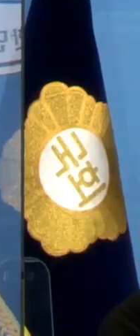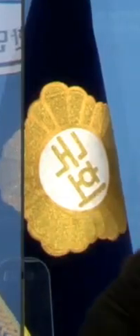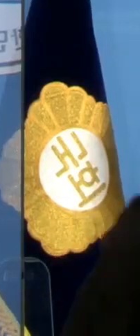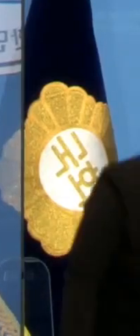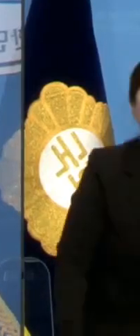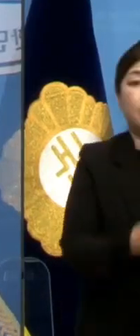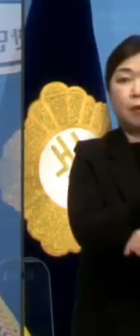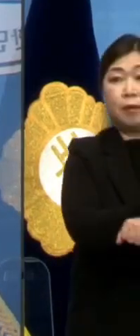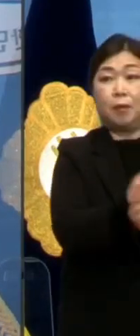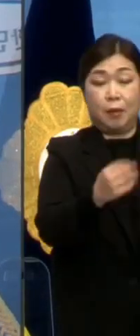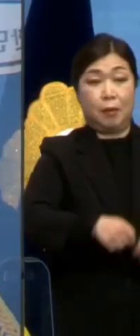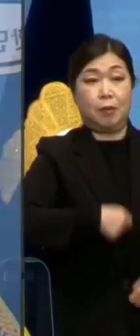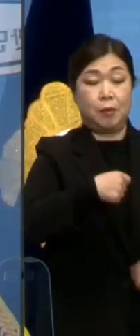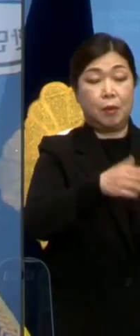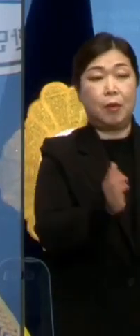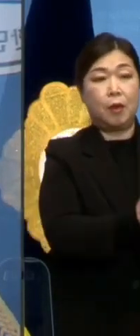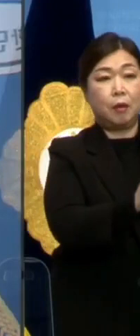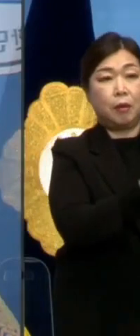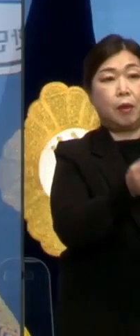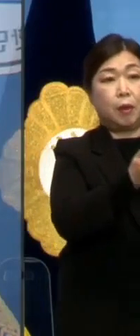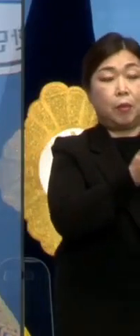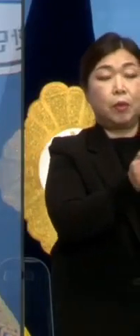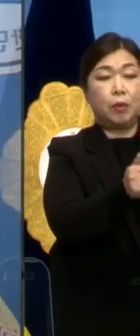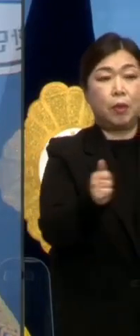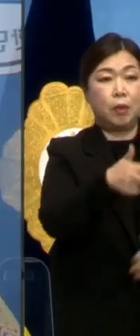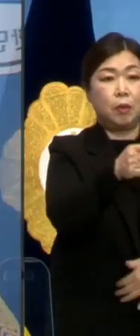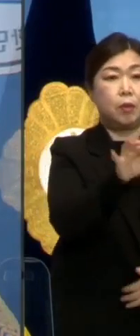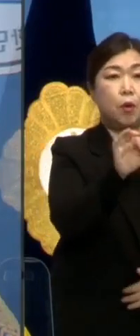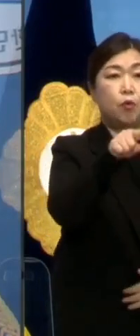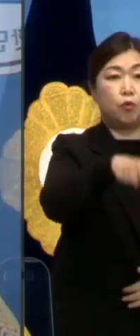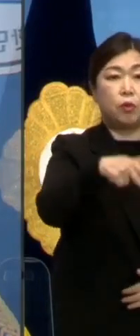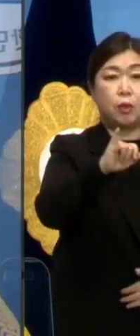네, 수고 많으십니다. 정의당 수석 대변인 정우진입니다.